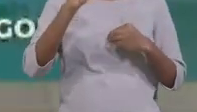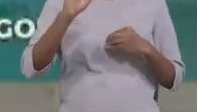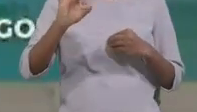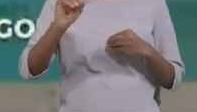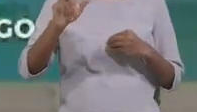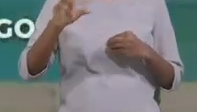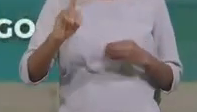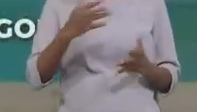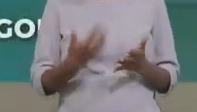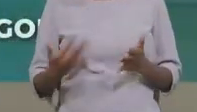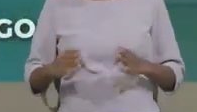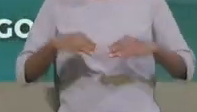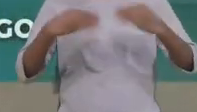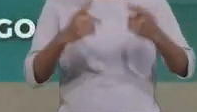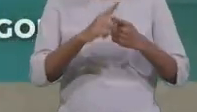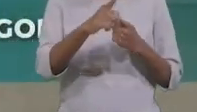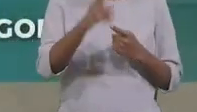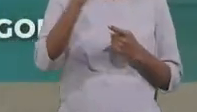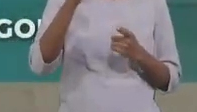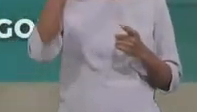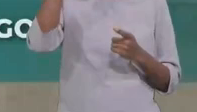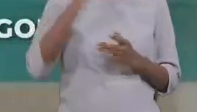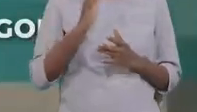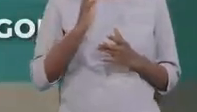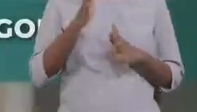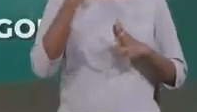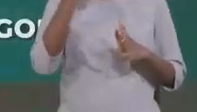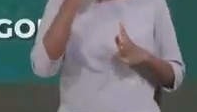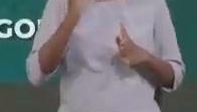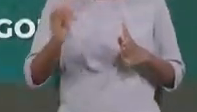les sept choses que Dieu vous